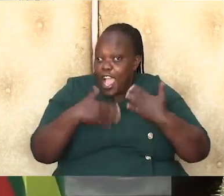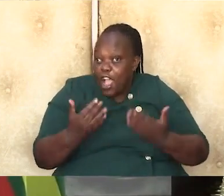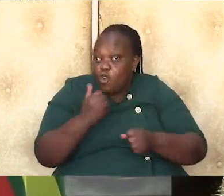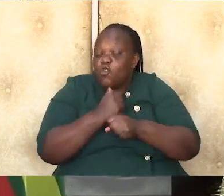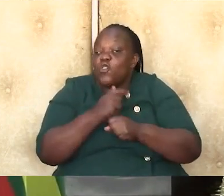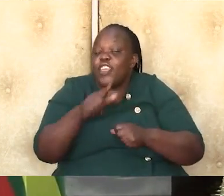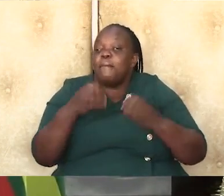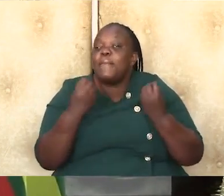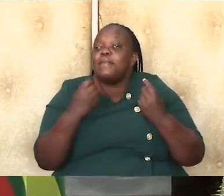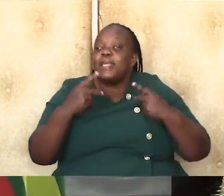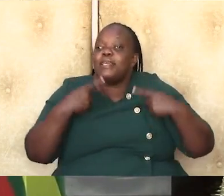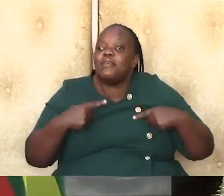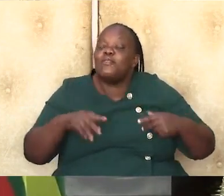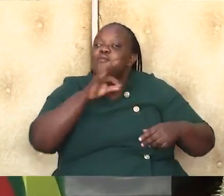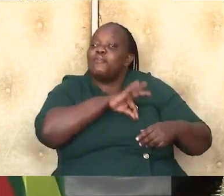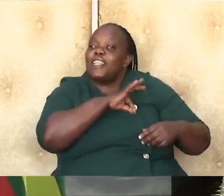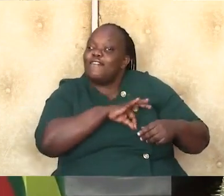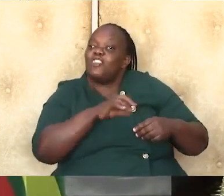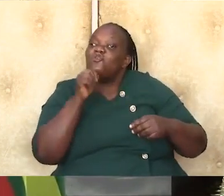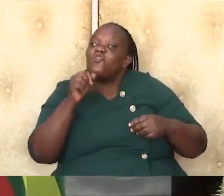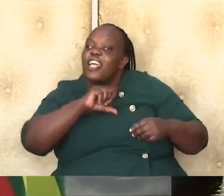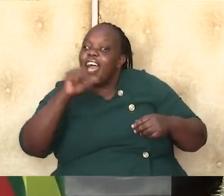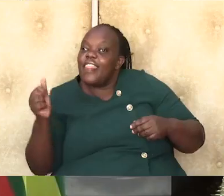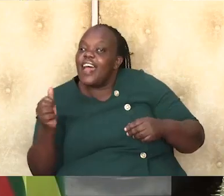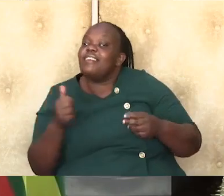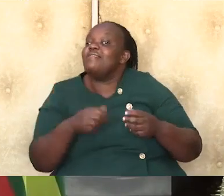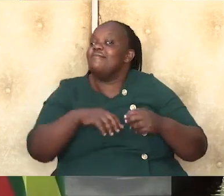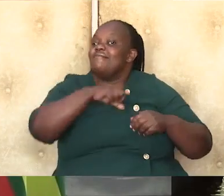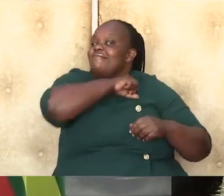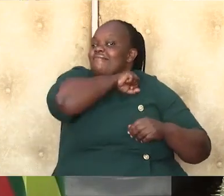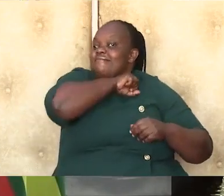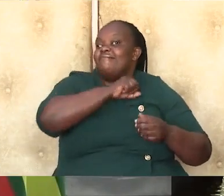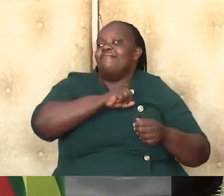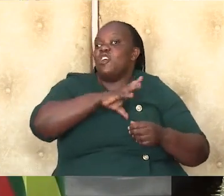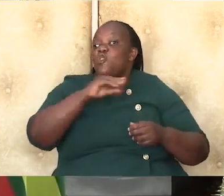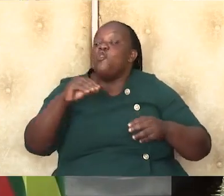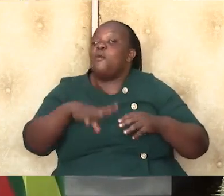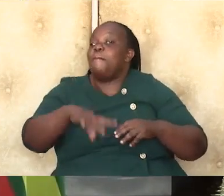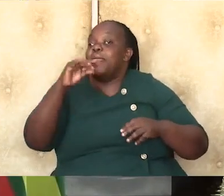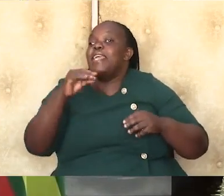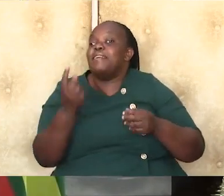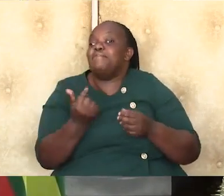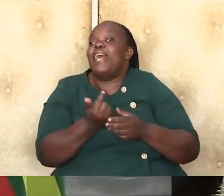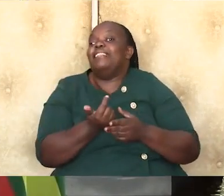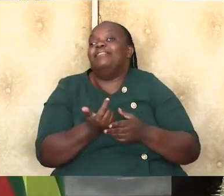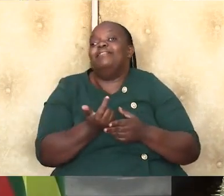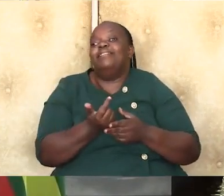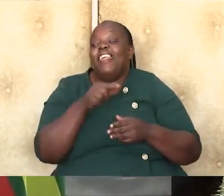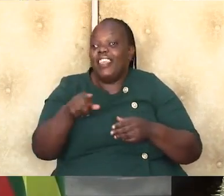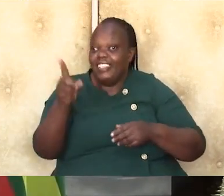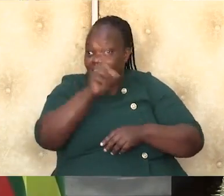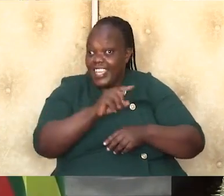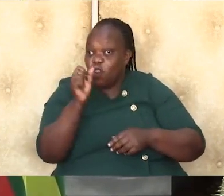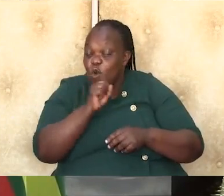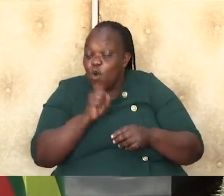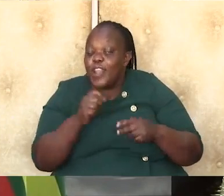hivi watu wengi wanaweza kufaidika, sio wengine kwenda kuporwa barabarani kwa sababu eti wameenda kuchukua kuna siku ile ambao wazee wanaenda